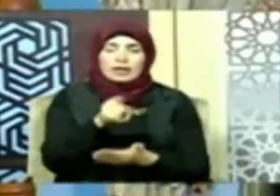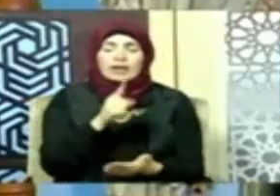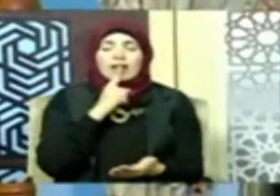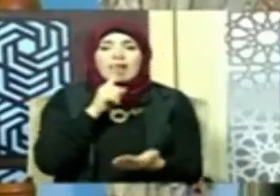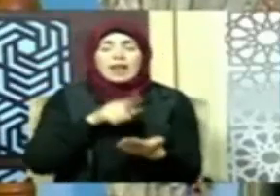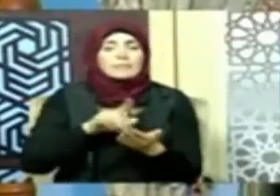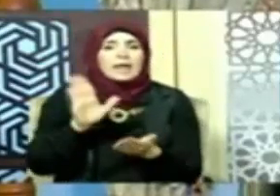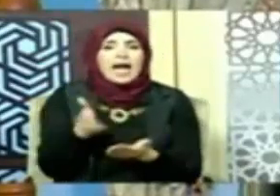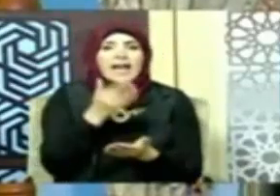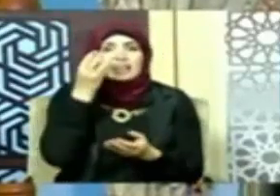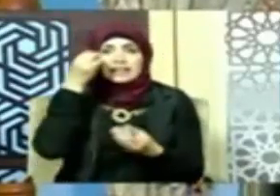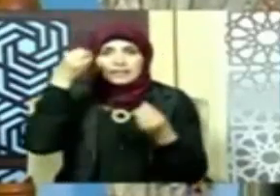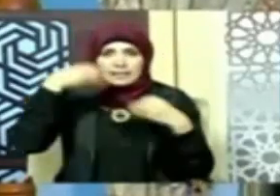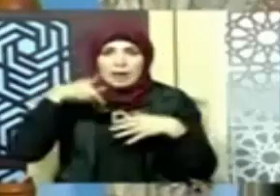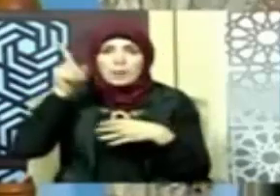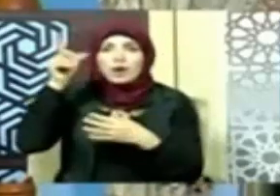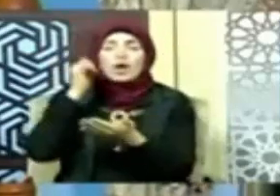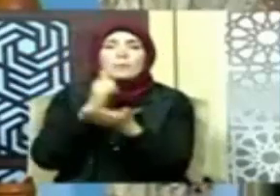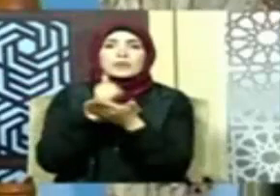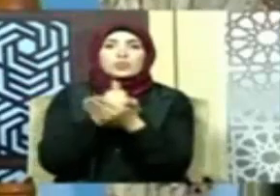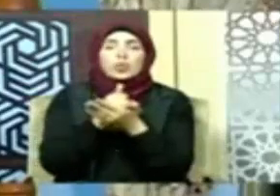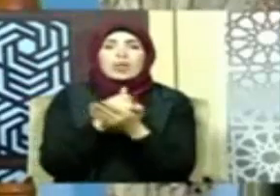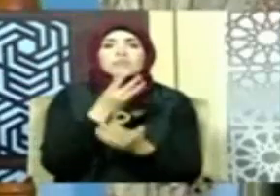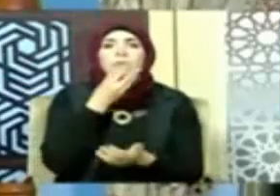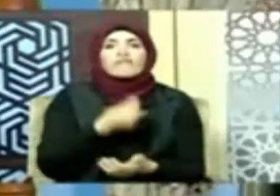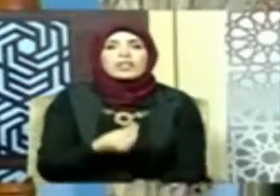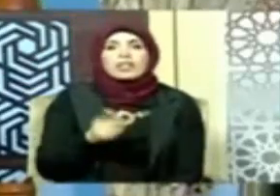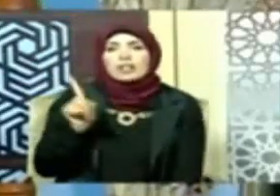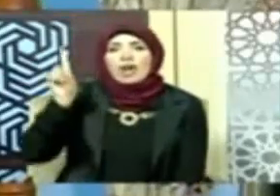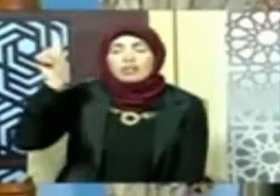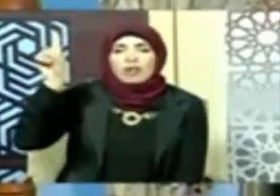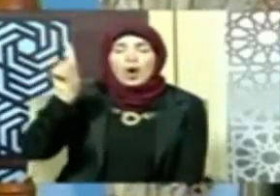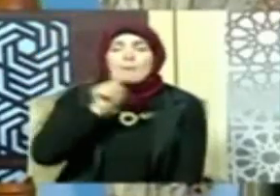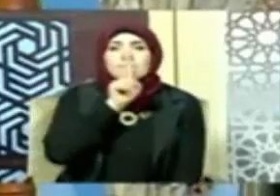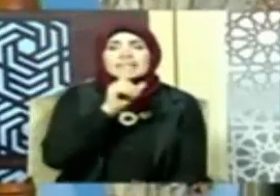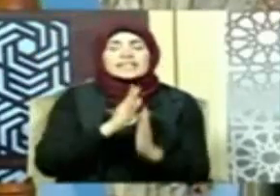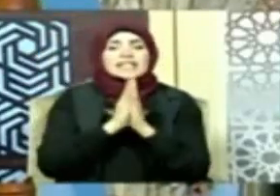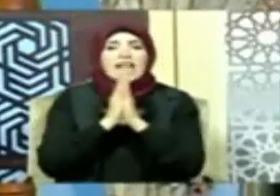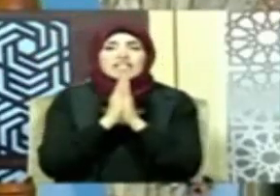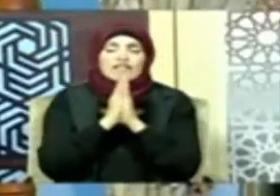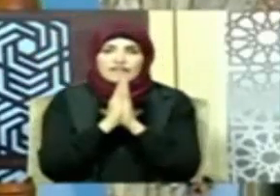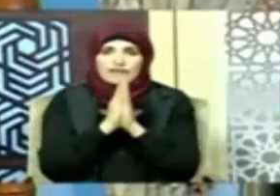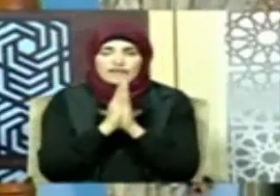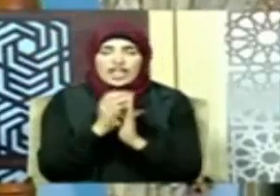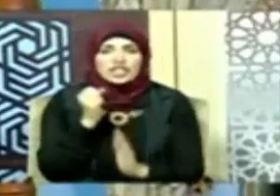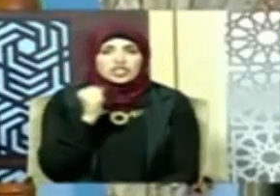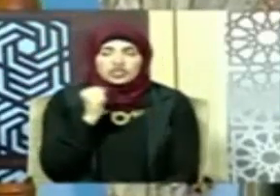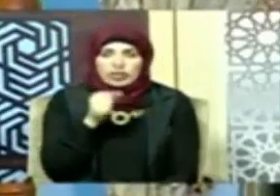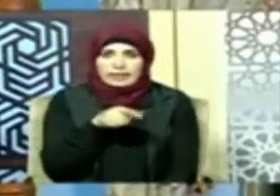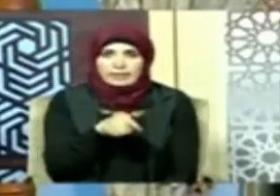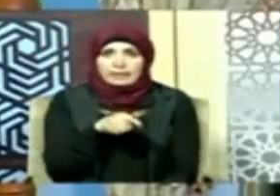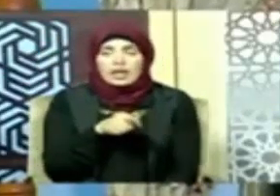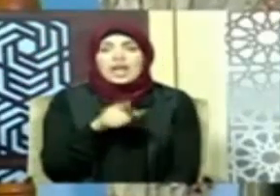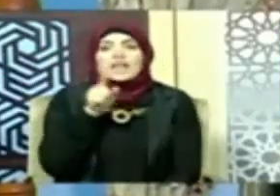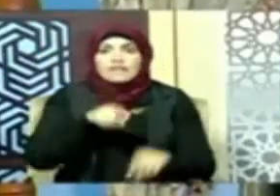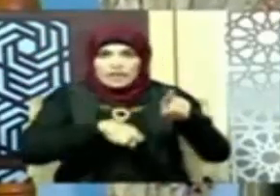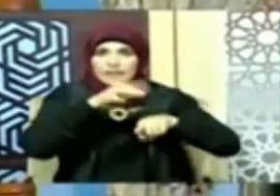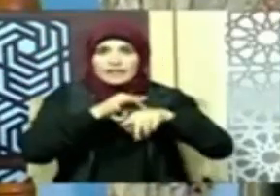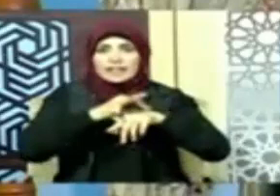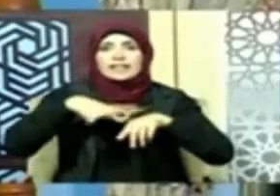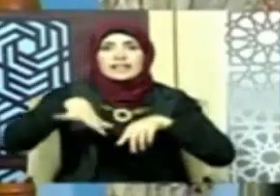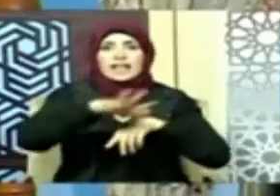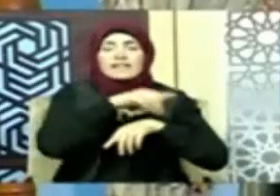فمن الله، محض فضل. ولكن للأسف الشديد بعض الناس